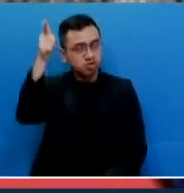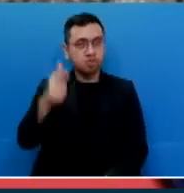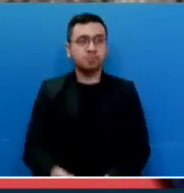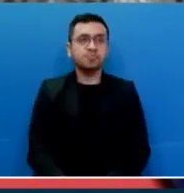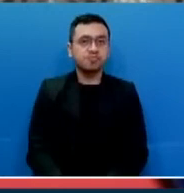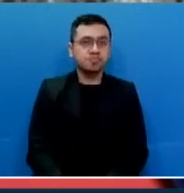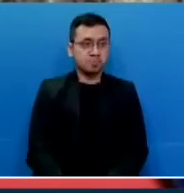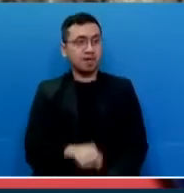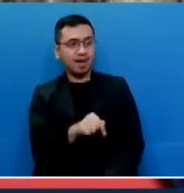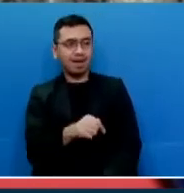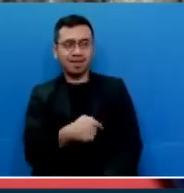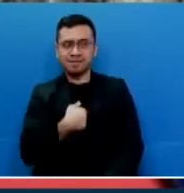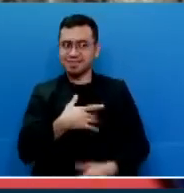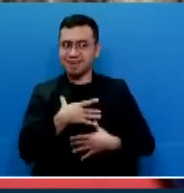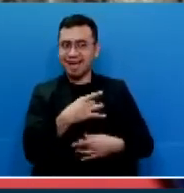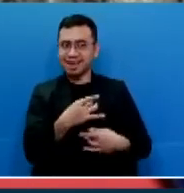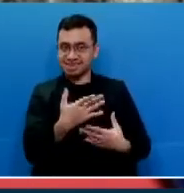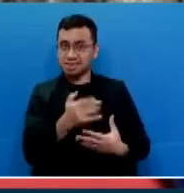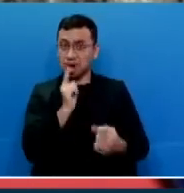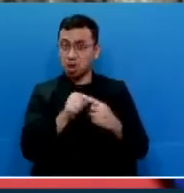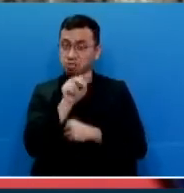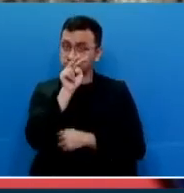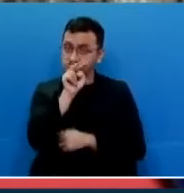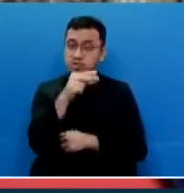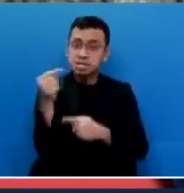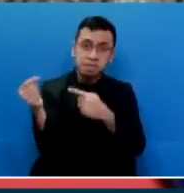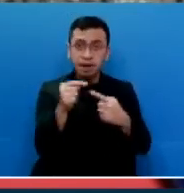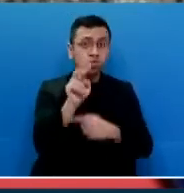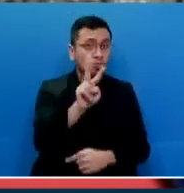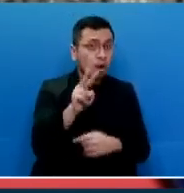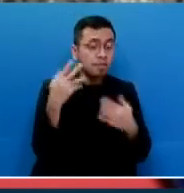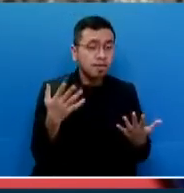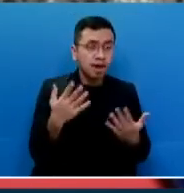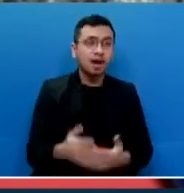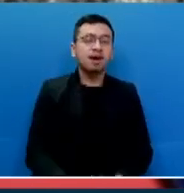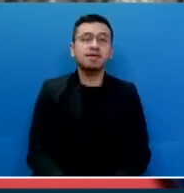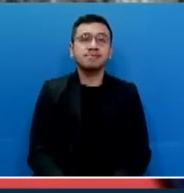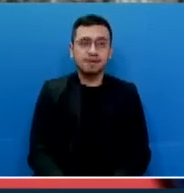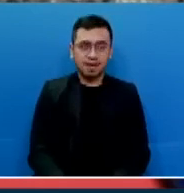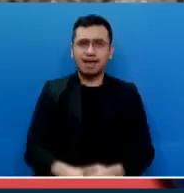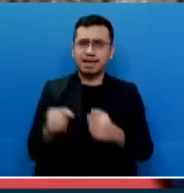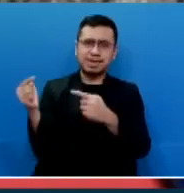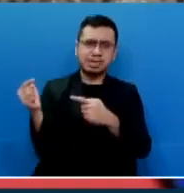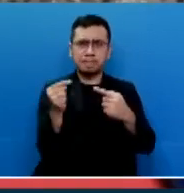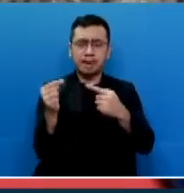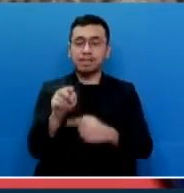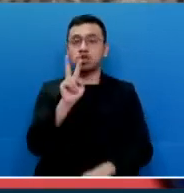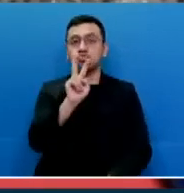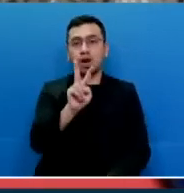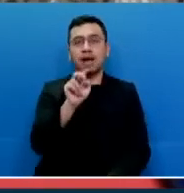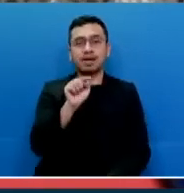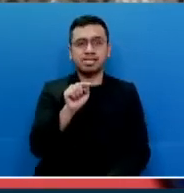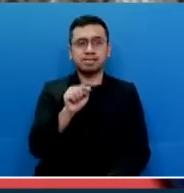anda bilang bahwa lihat saja nanti di debat kedua kalau ini dimaknai sebagai lebih santai Bisakah diartikan